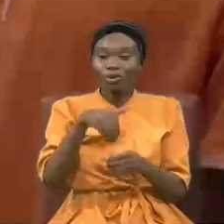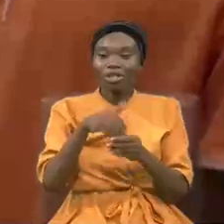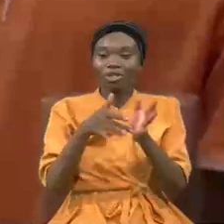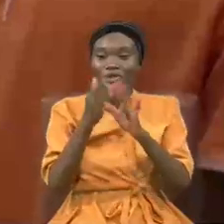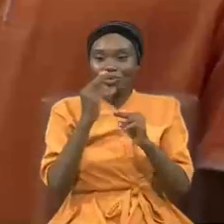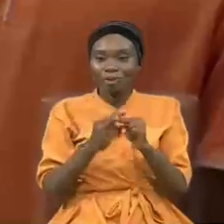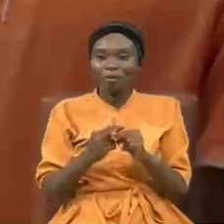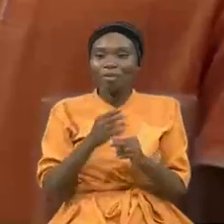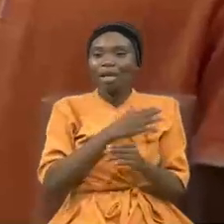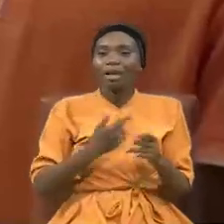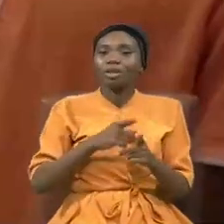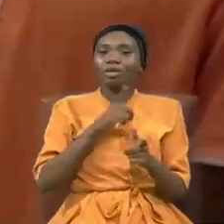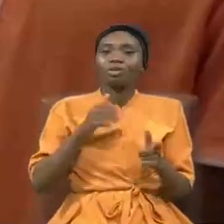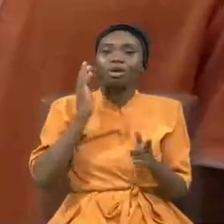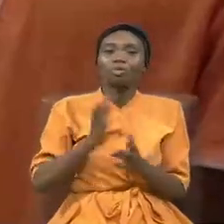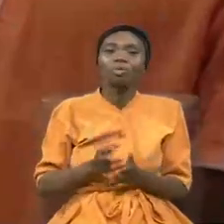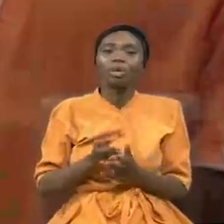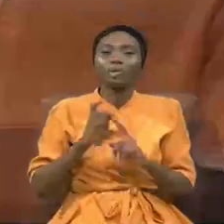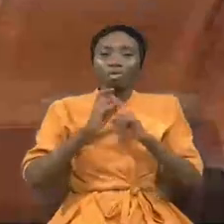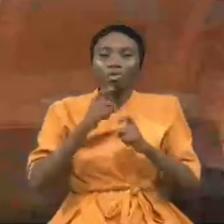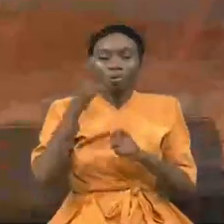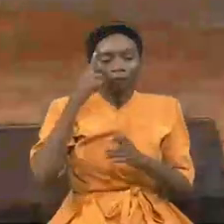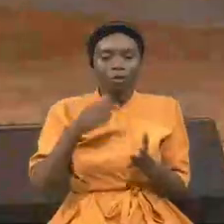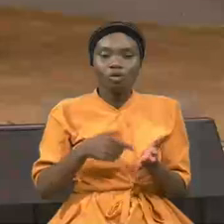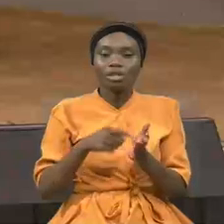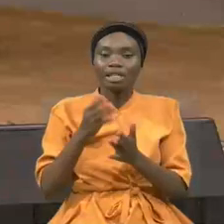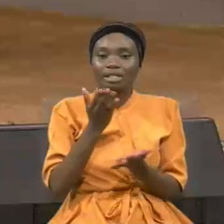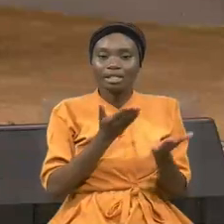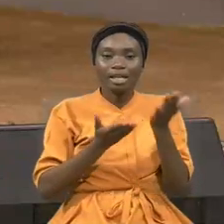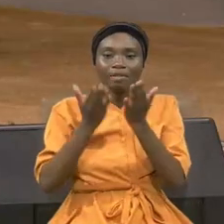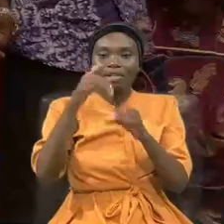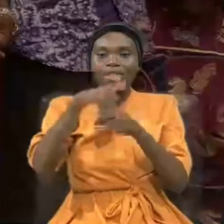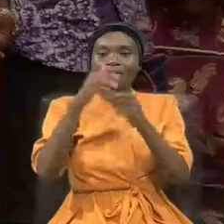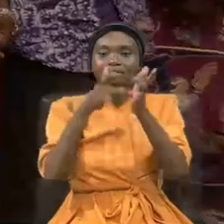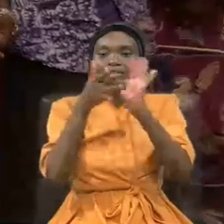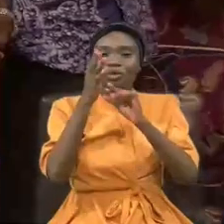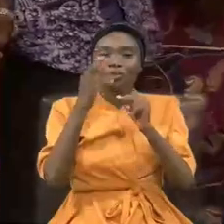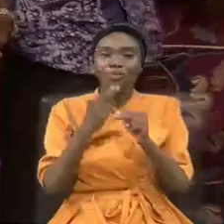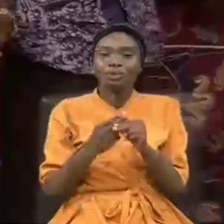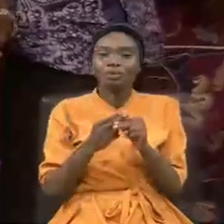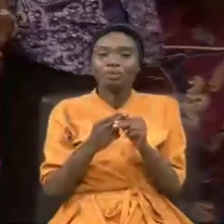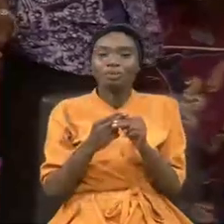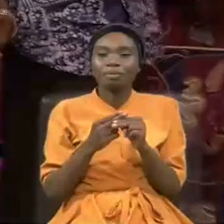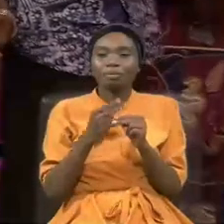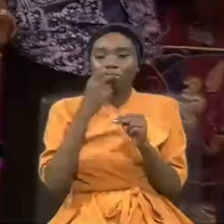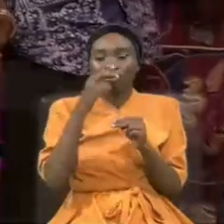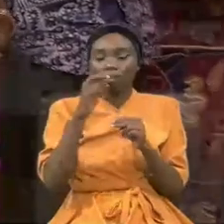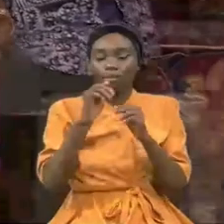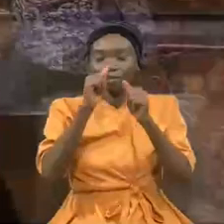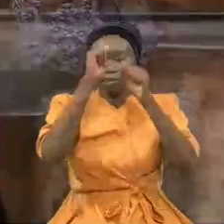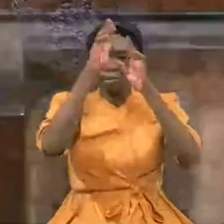Et le Seigneur vous récompensera pour un tel service au nom de Jésus-Christ.